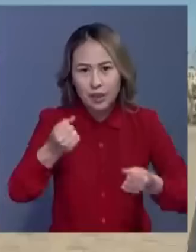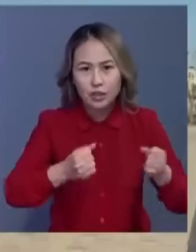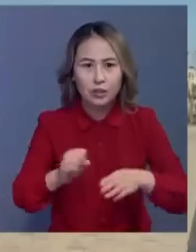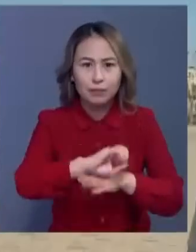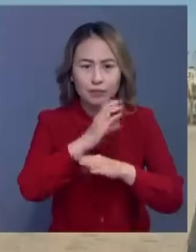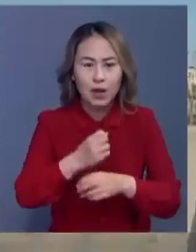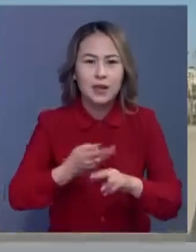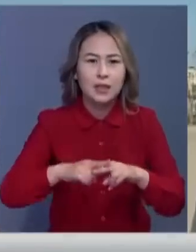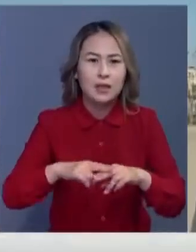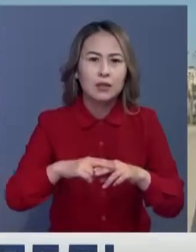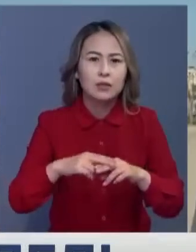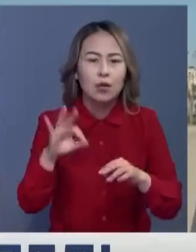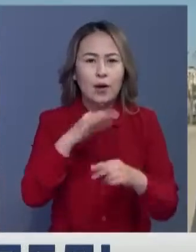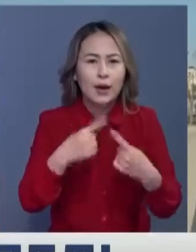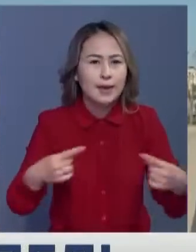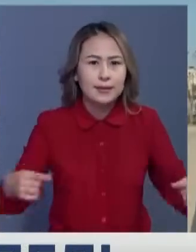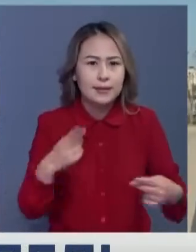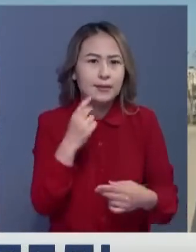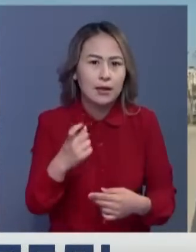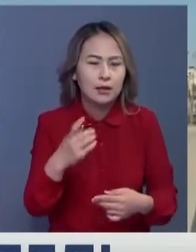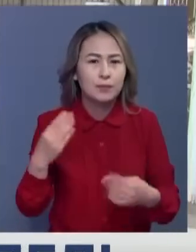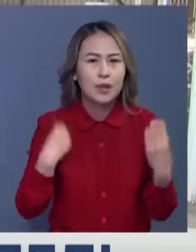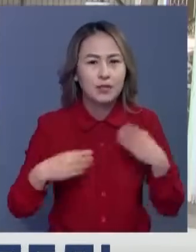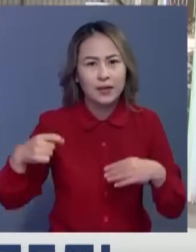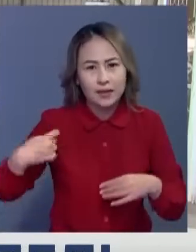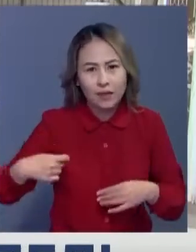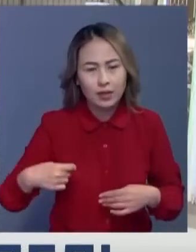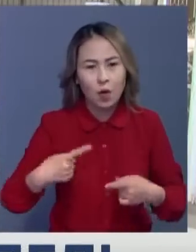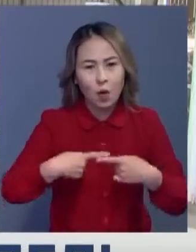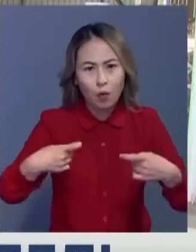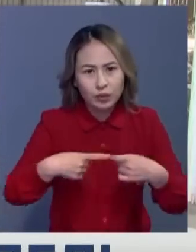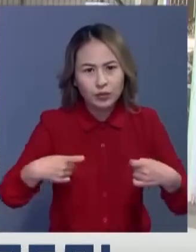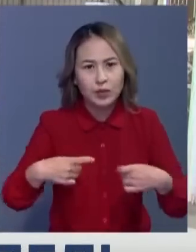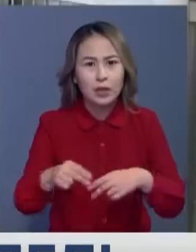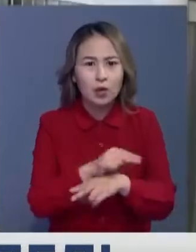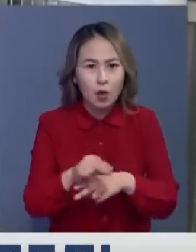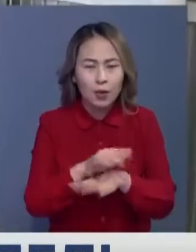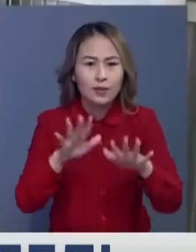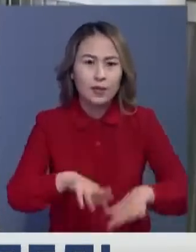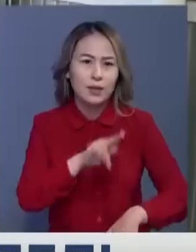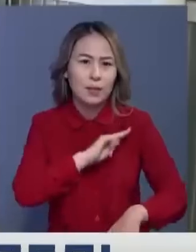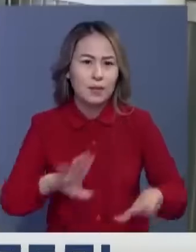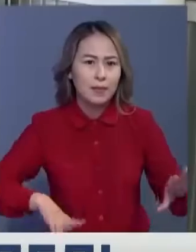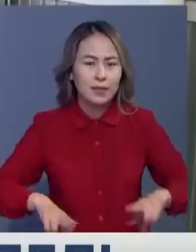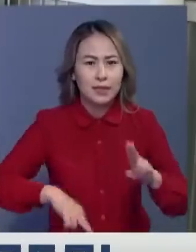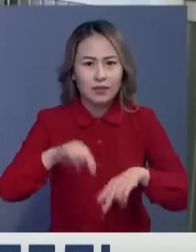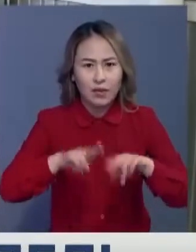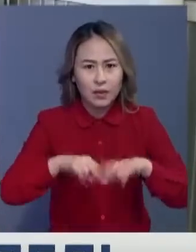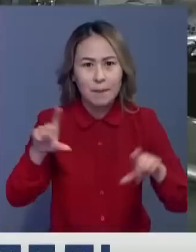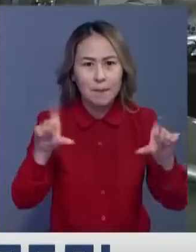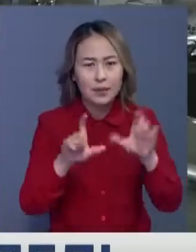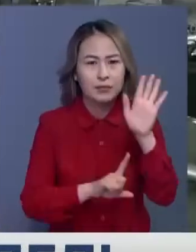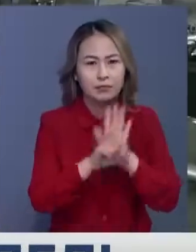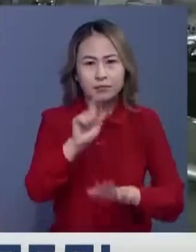және жиһаз цехтарда іске қосылады. Киім тігетін орындар мен аяқ киім жөндеу нүктелері, құрылыс базарлары мен дүкендері де